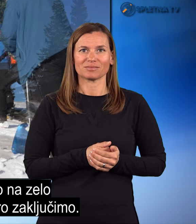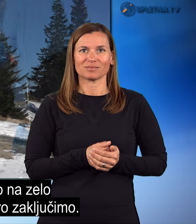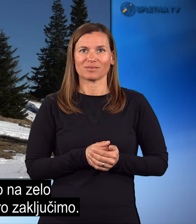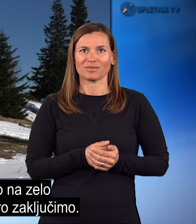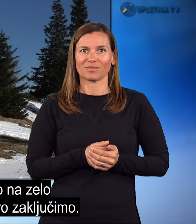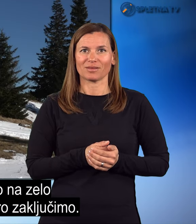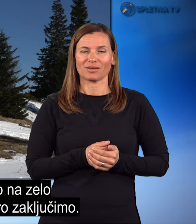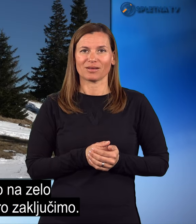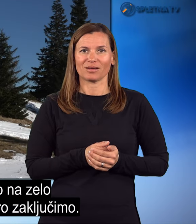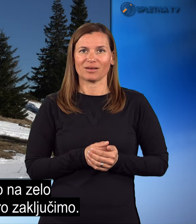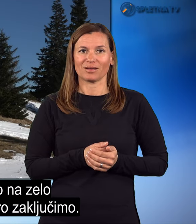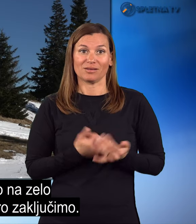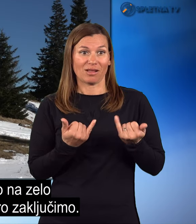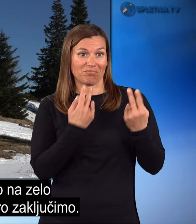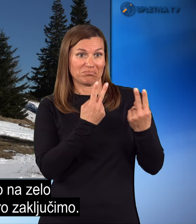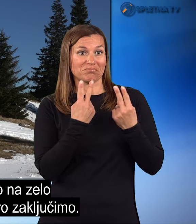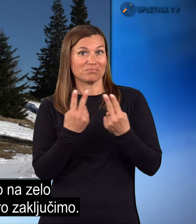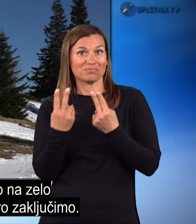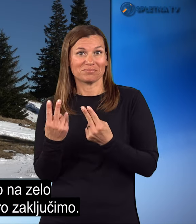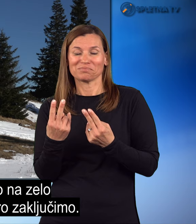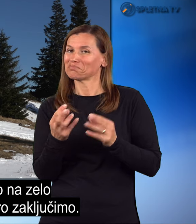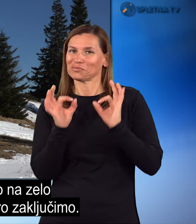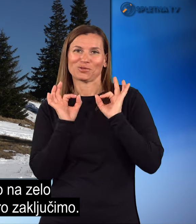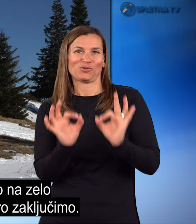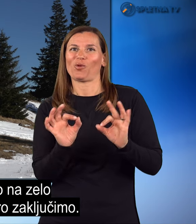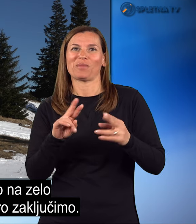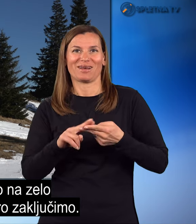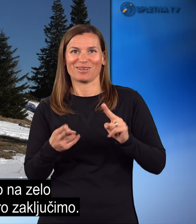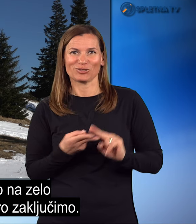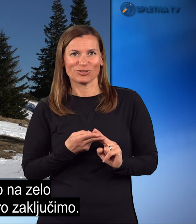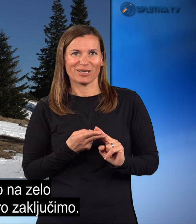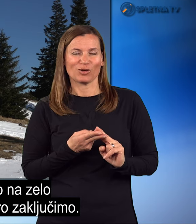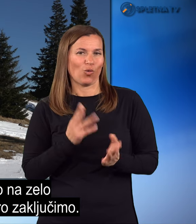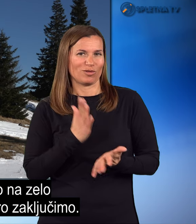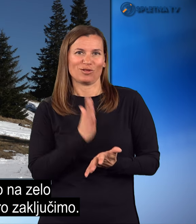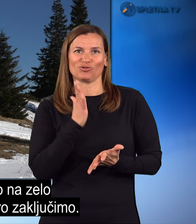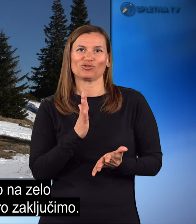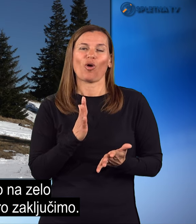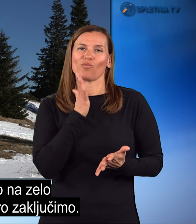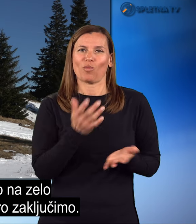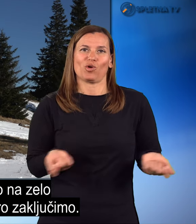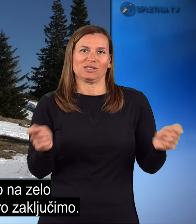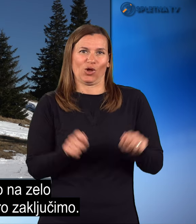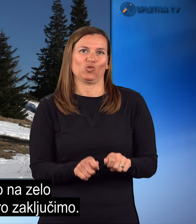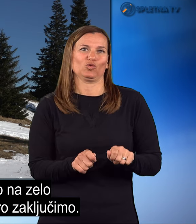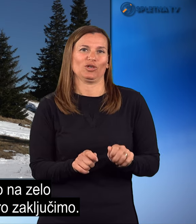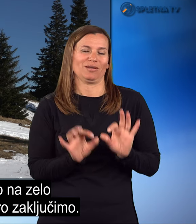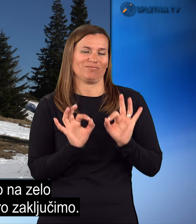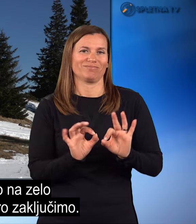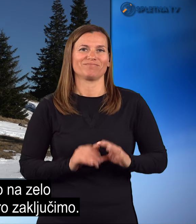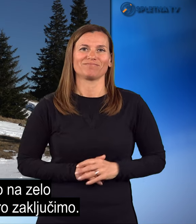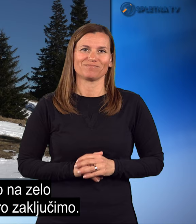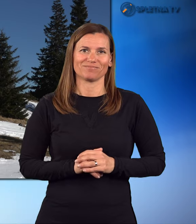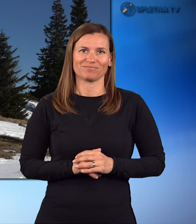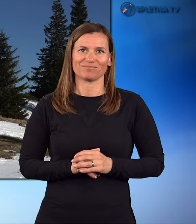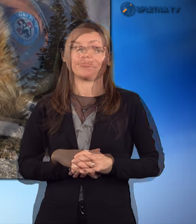In kakor kaže, smo zelo na dobri volji, na dobri poti, da zaključimo to čim prej.